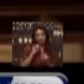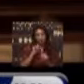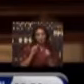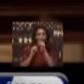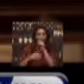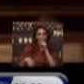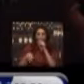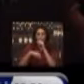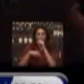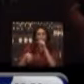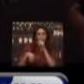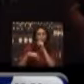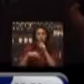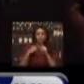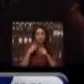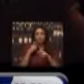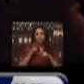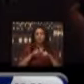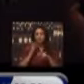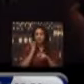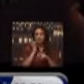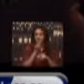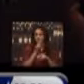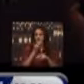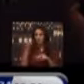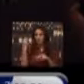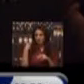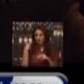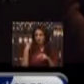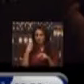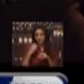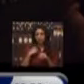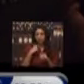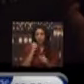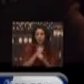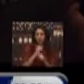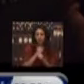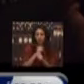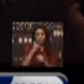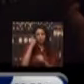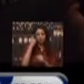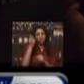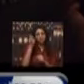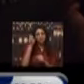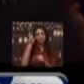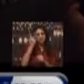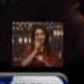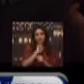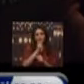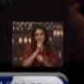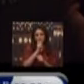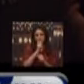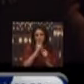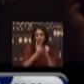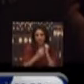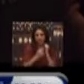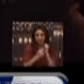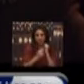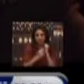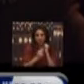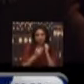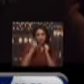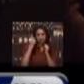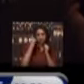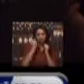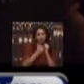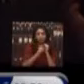اظن. صح. هو طلب مني وانا عملت، قلت له عندي فكره اعمل برنامج هل تعلم، قال لي